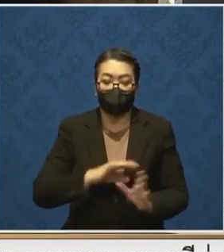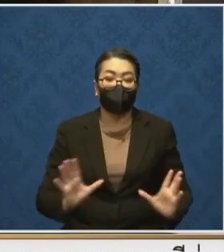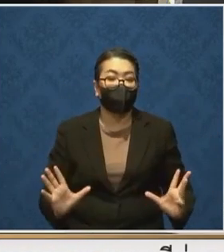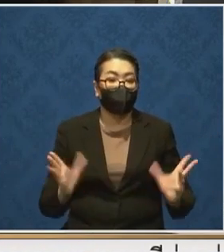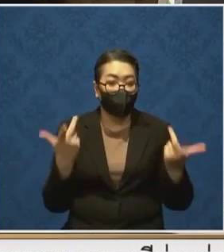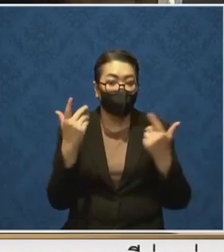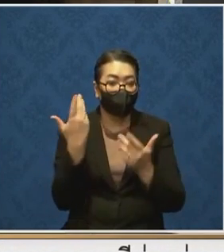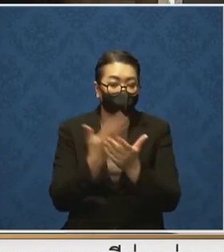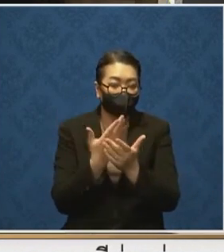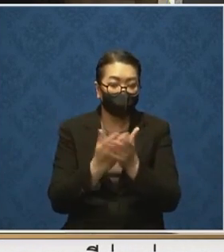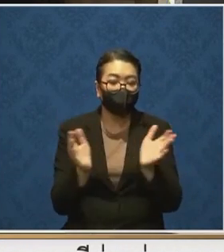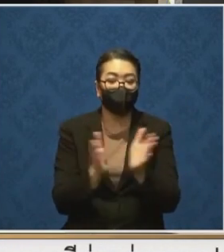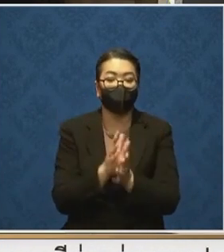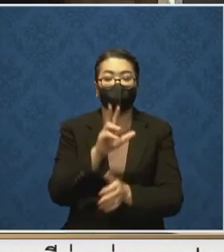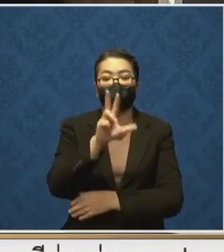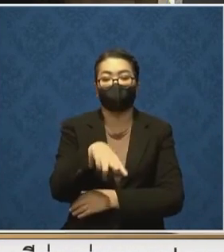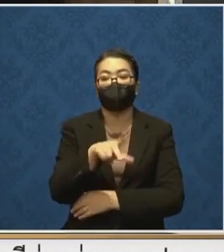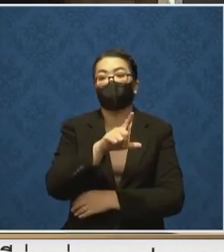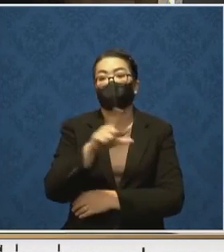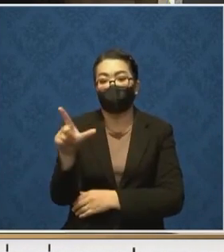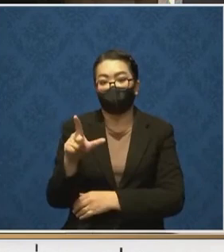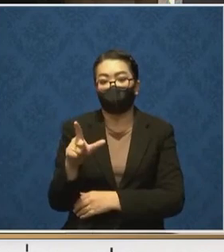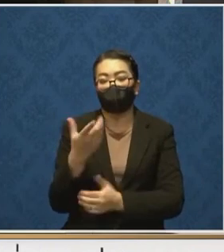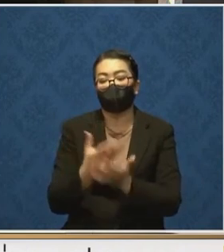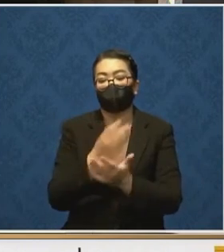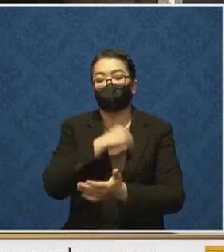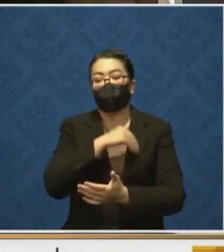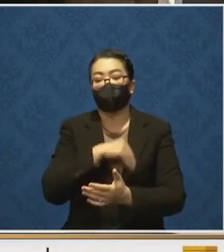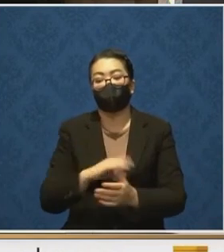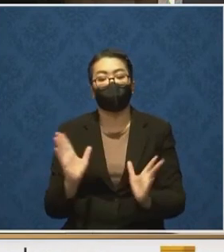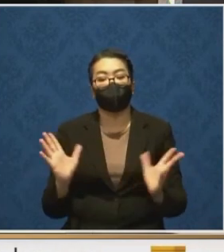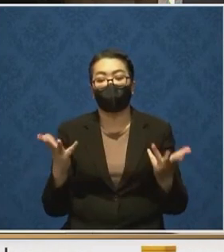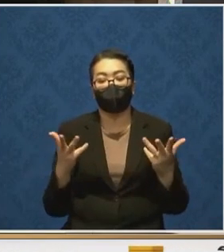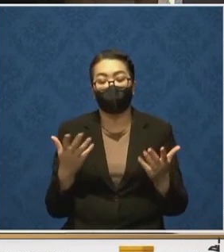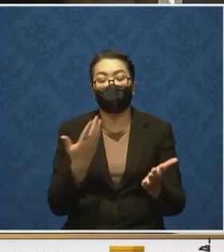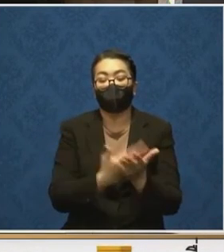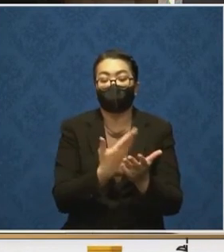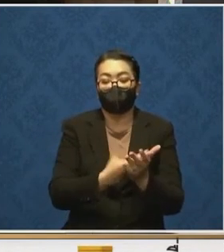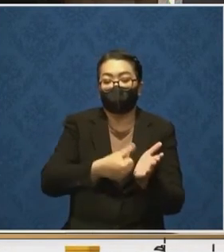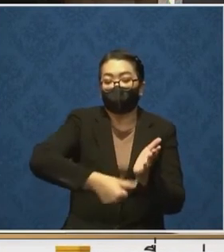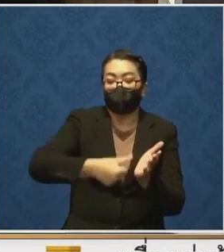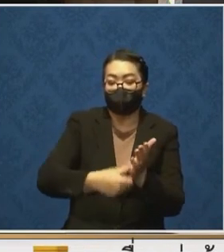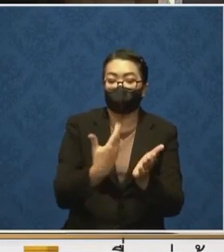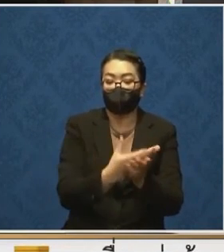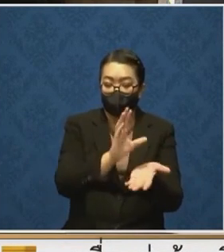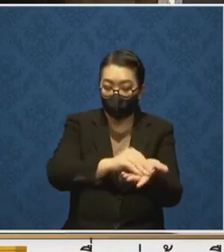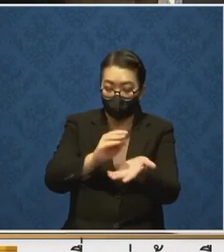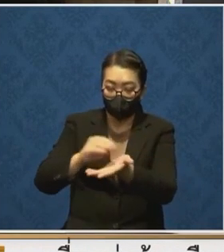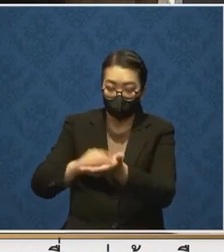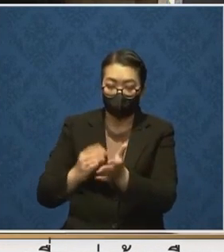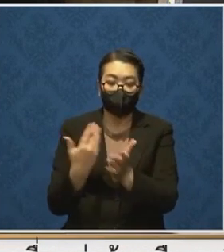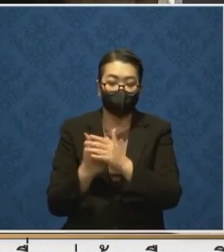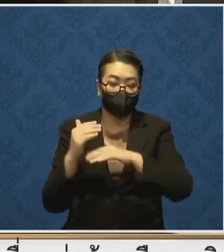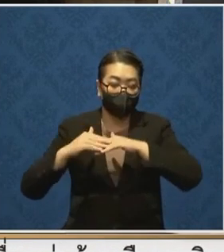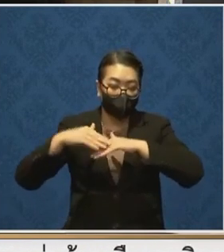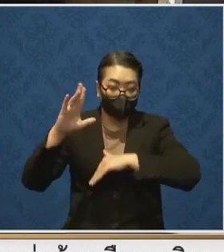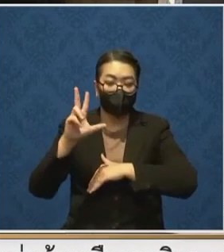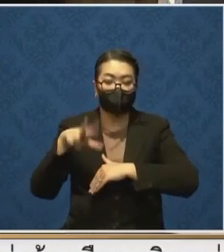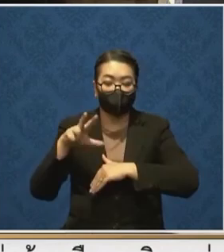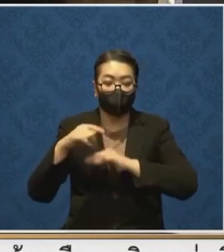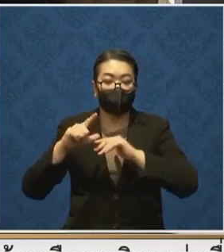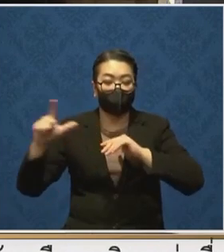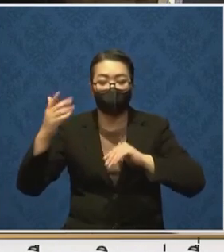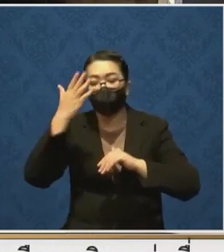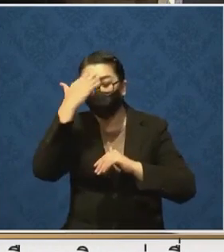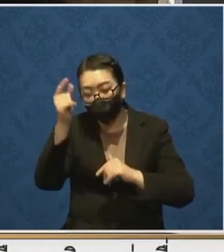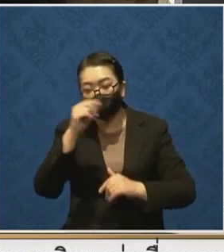ไปจะอยู่ที่ราว 3 พัGs้านบอดซึข้ภาคหลง ที่รจดเก็บเปรายได้อาจะสงกที่ชั้คำน channel ลดเพร